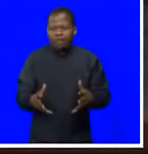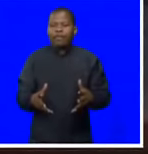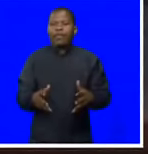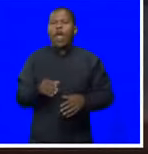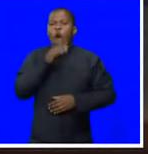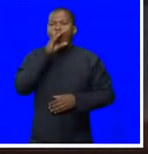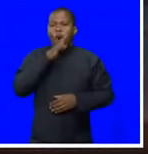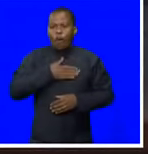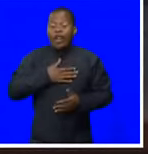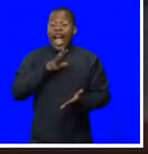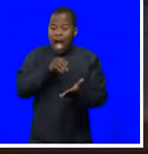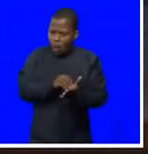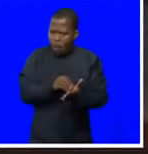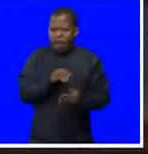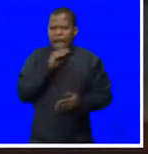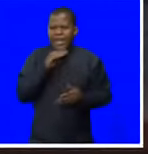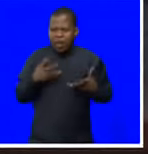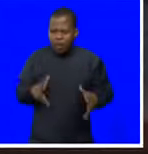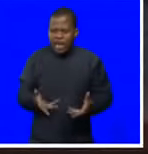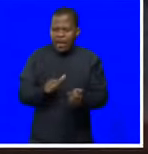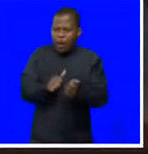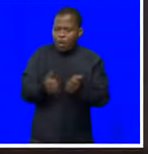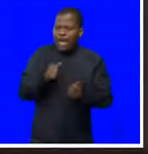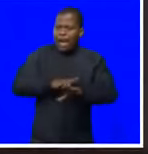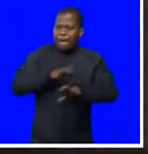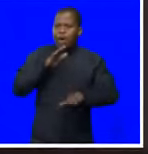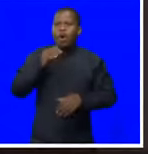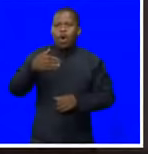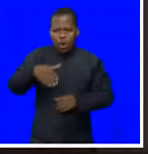emandi kwengeta ukuthi kulimeke umbila.